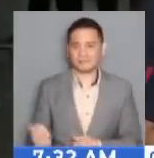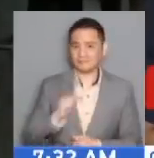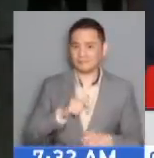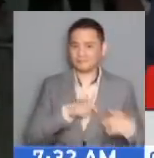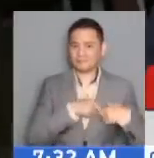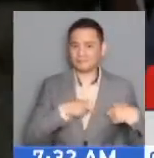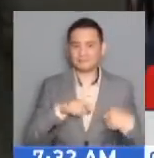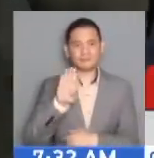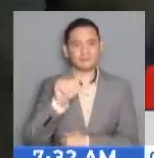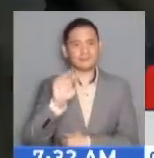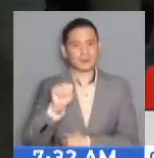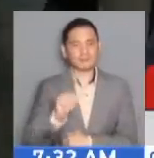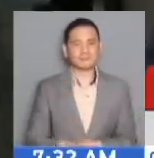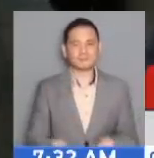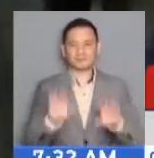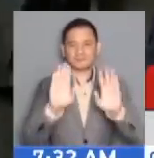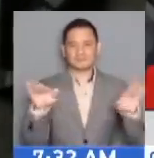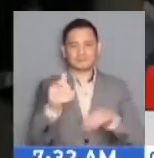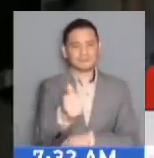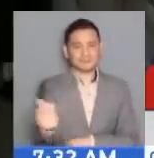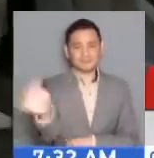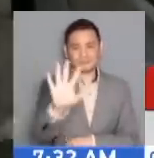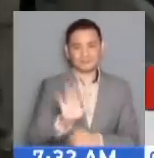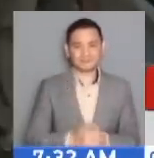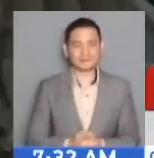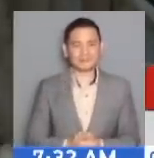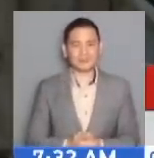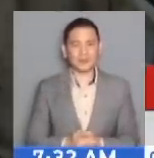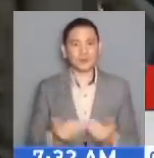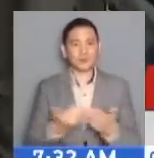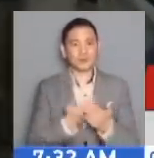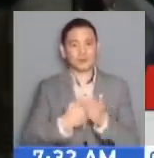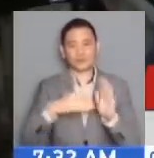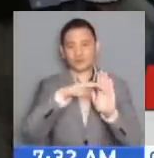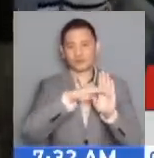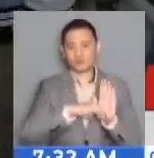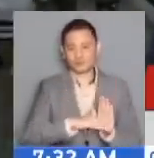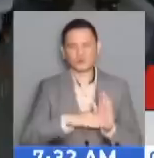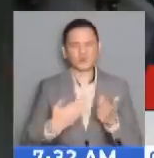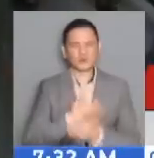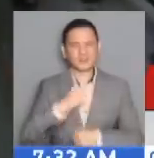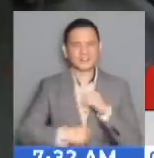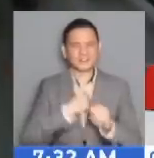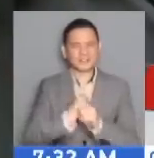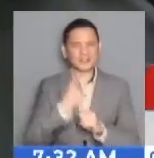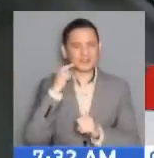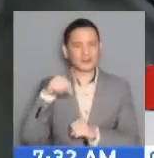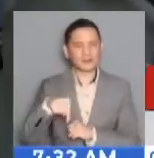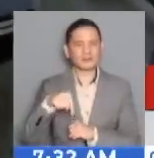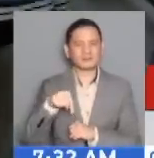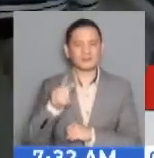Bunny, good morning. Bagong taon, bagong mga hakbang din para pagbutihin ang operasyon ng MRT3. Pero posible rin may bagong kaharapin